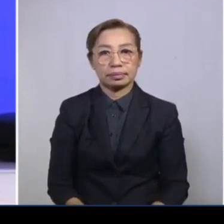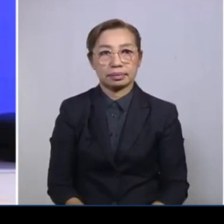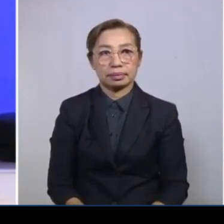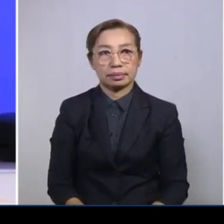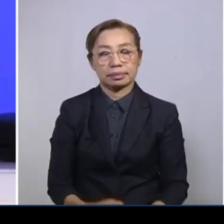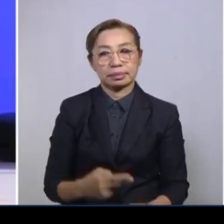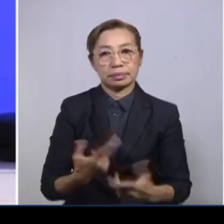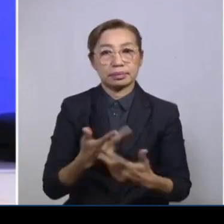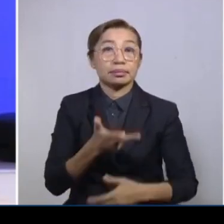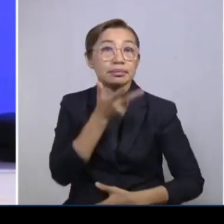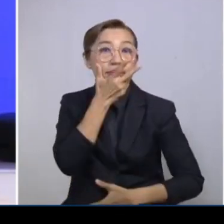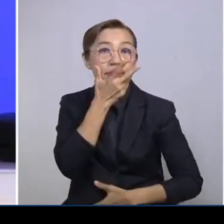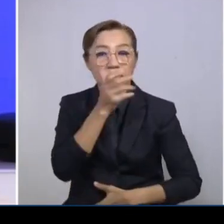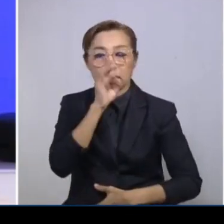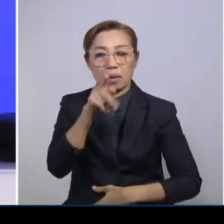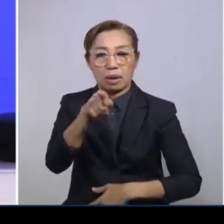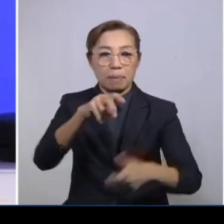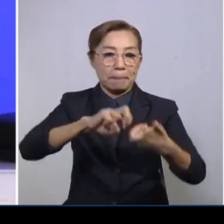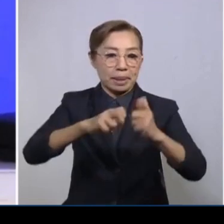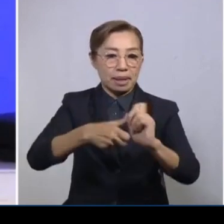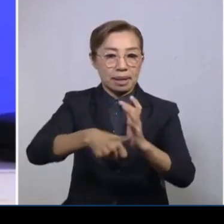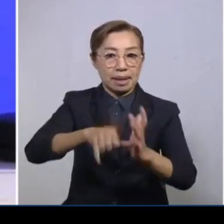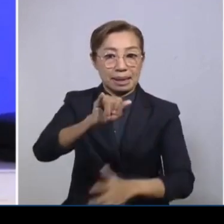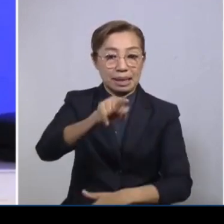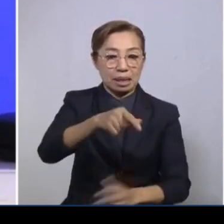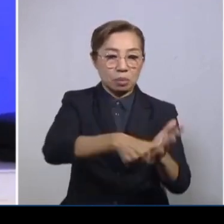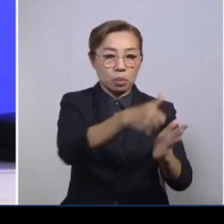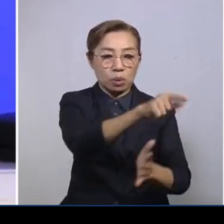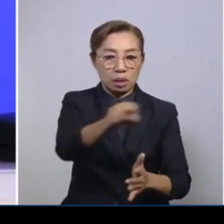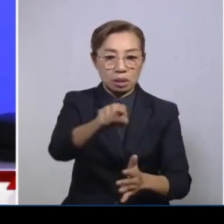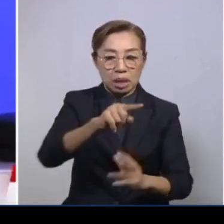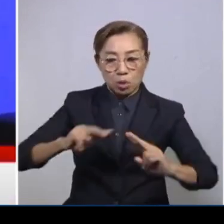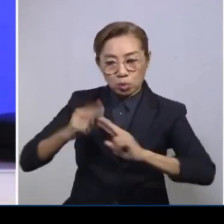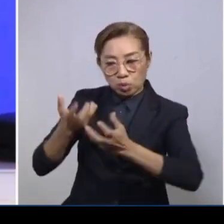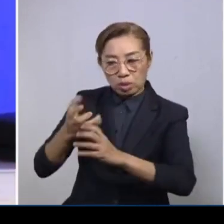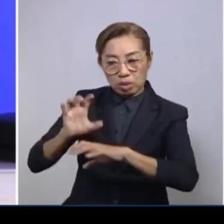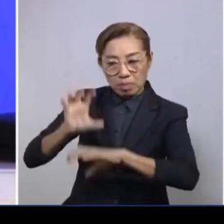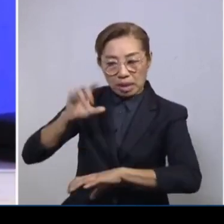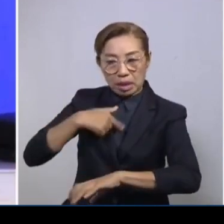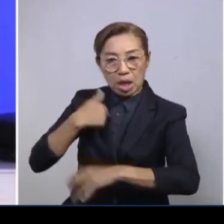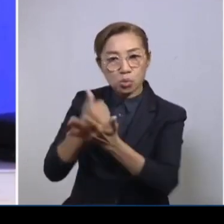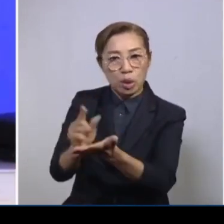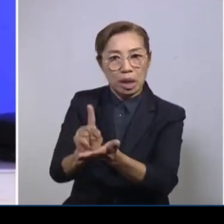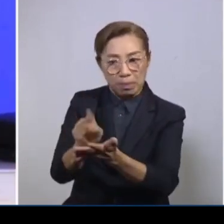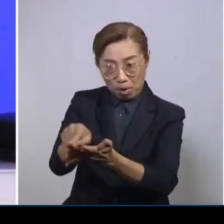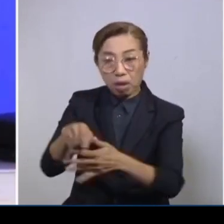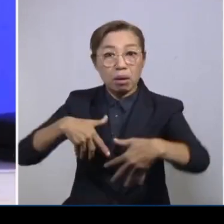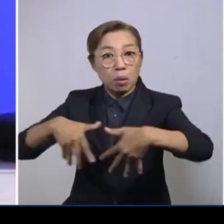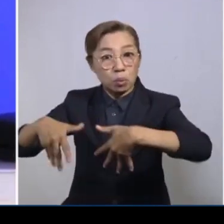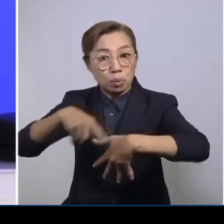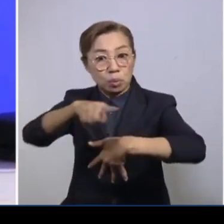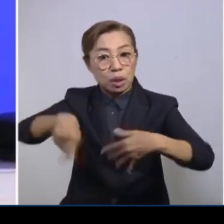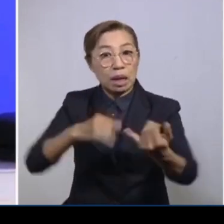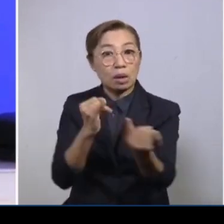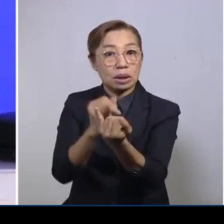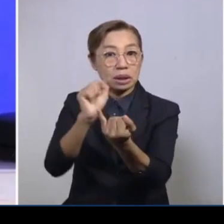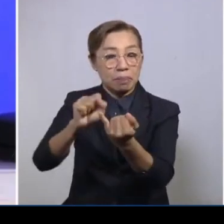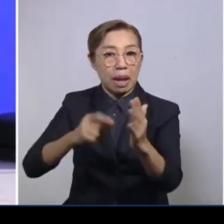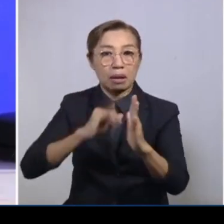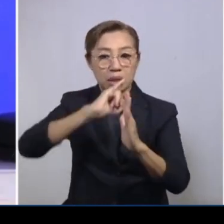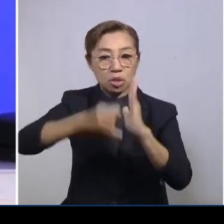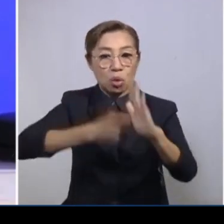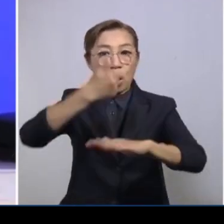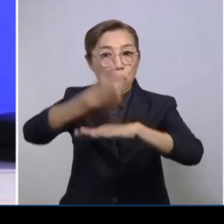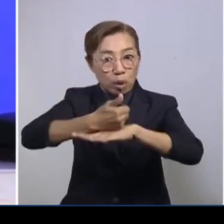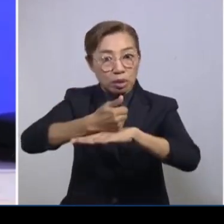นายอนุทินได้กล่าวถึงการแก้ไขปัญหานี้นอกระบบด้วยกลไกของกระทรวงมหาดไทยที่ใกล้ชิดประชาชนครอบคลุมทุกพื้นที่ตั้งแต่ผู้ว่าราชการ